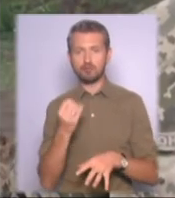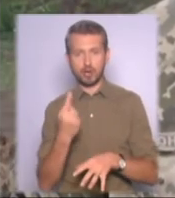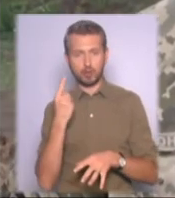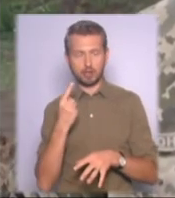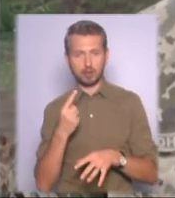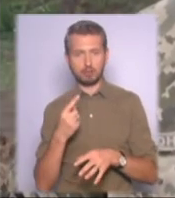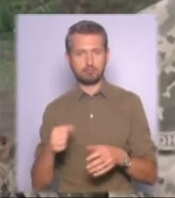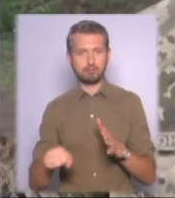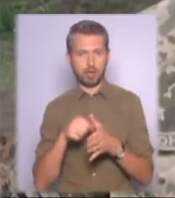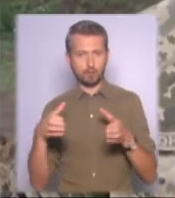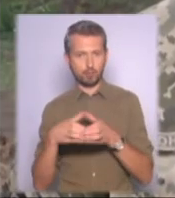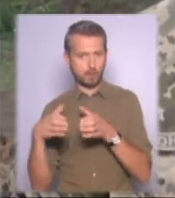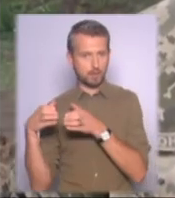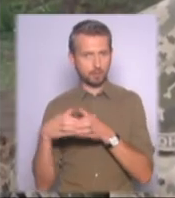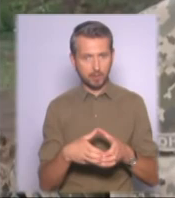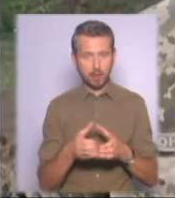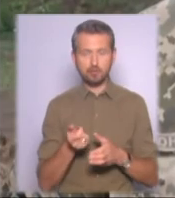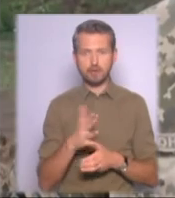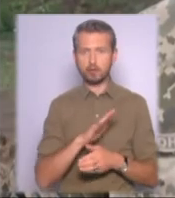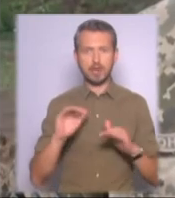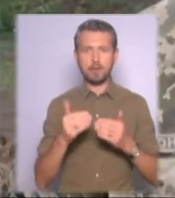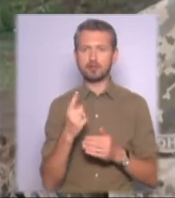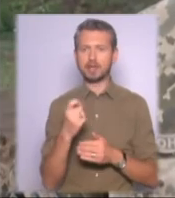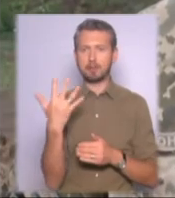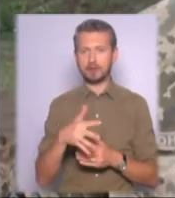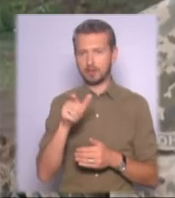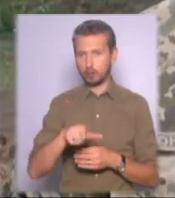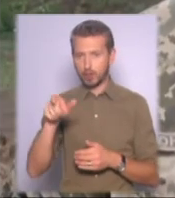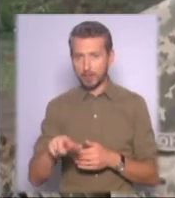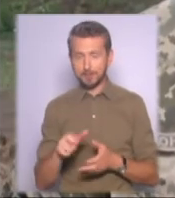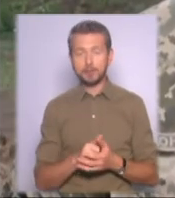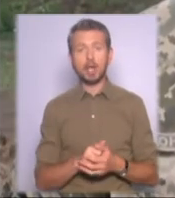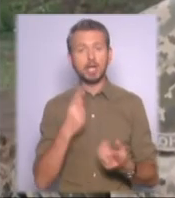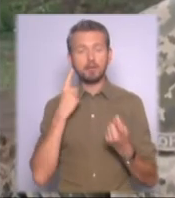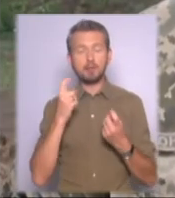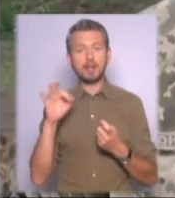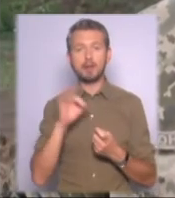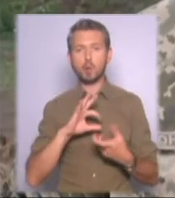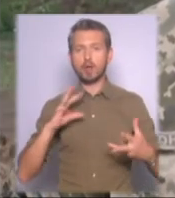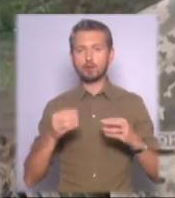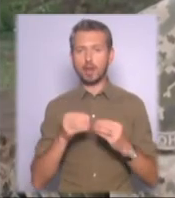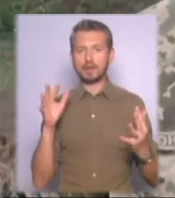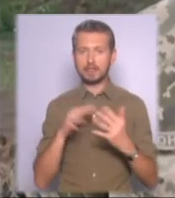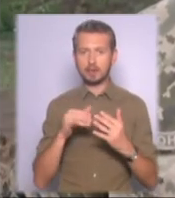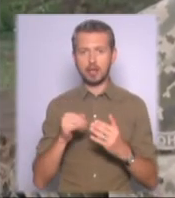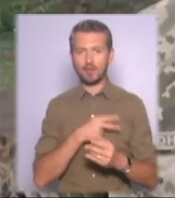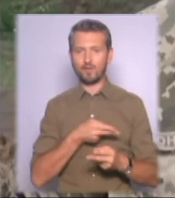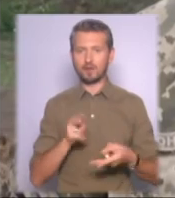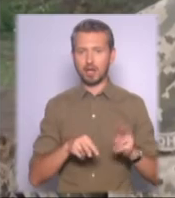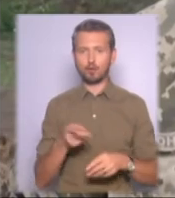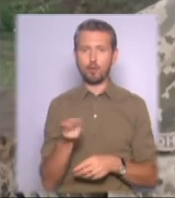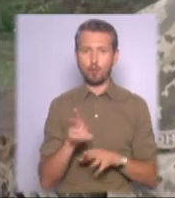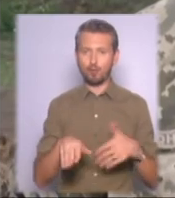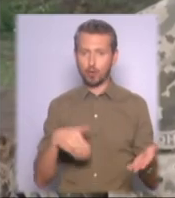проросійське бандформування чисельністю не менше 150 злочинців. Інформація про результати зіткнення та втрати з обох боків